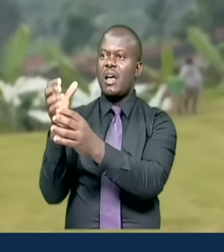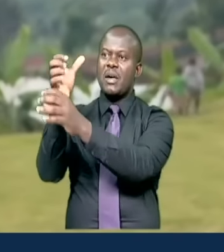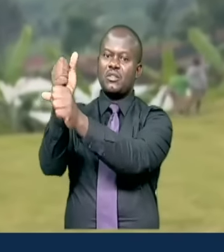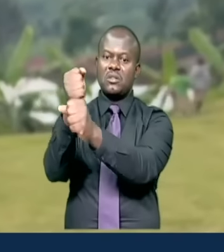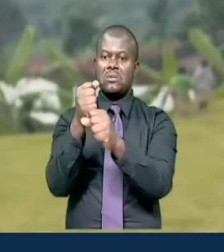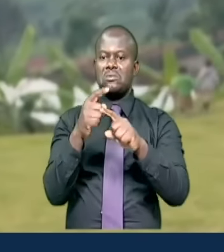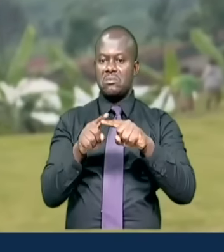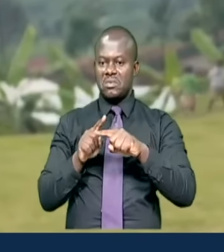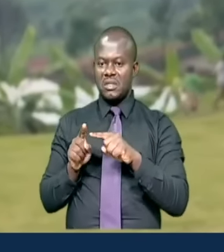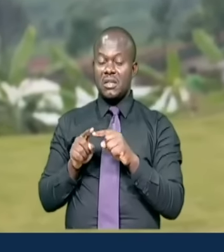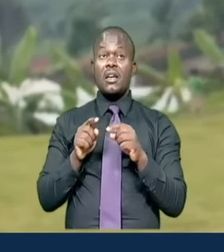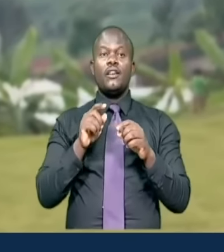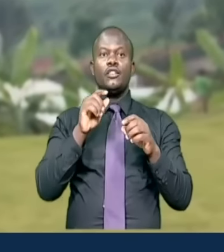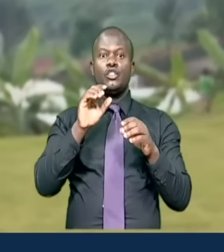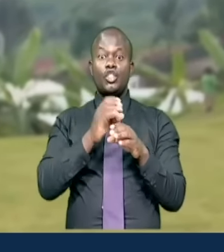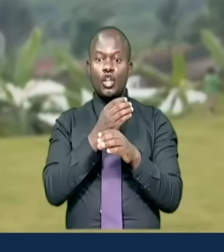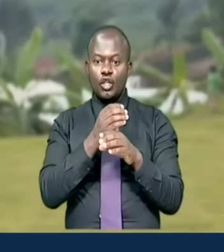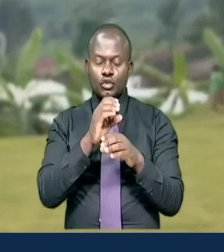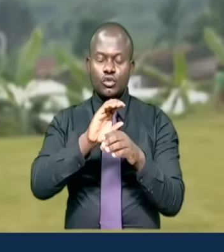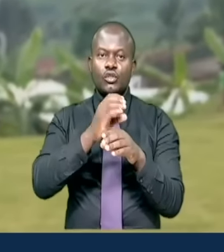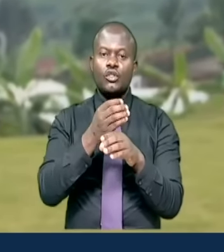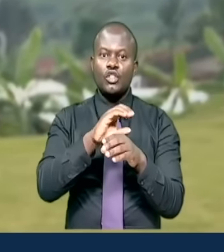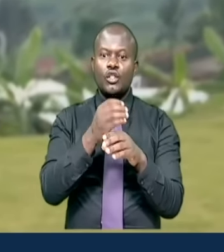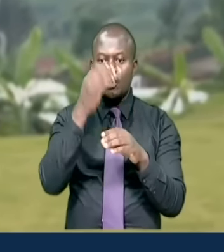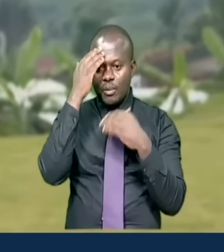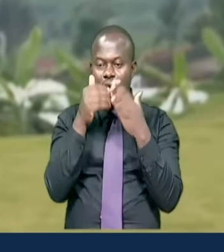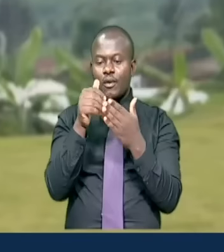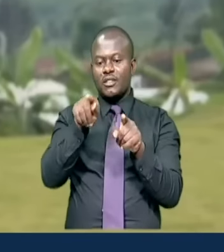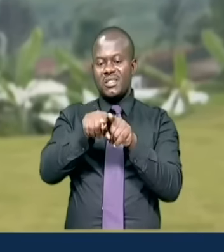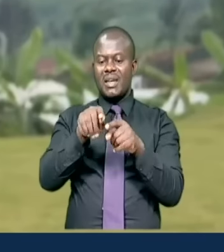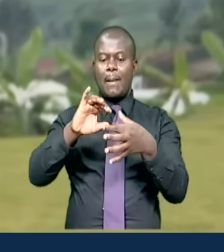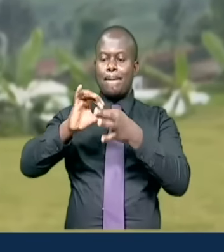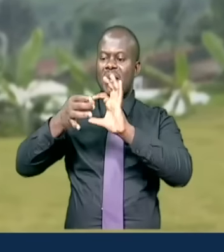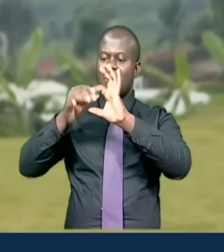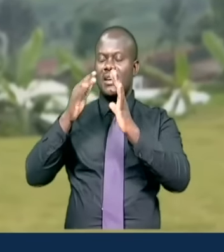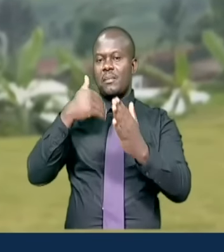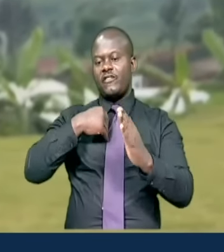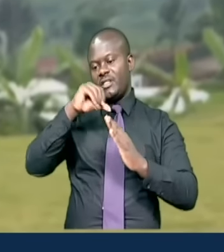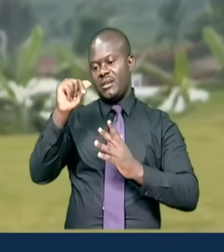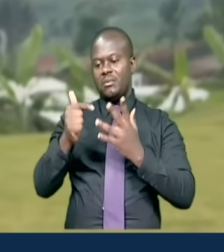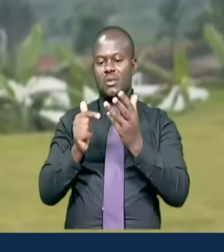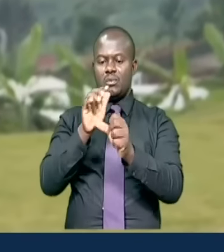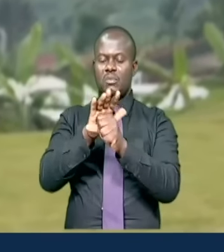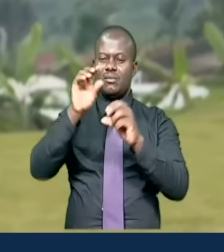societe civile amadini kuko nabo nabafatanya bikorwa bafite ikindi kintu gikomeye bazana